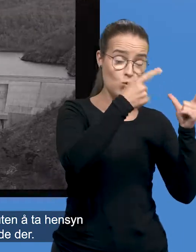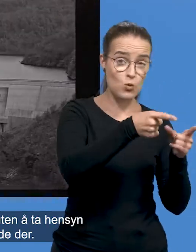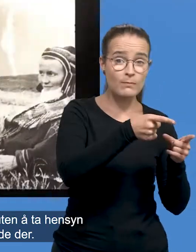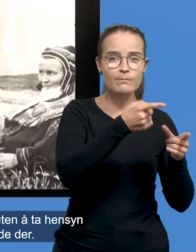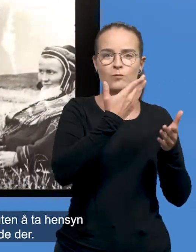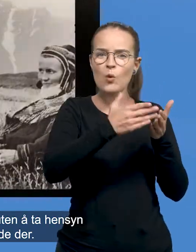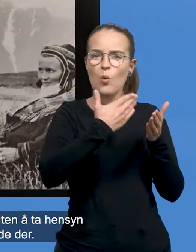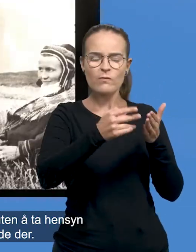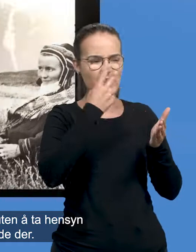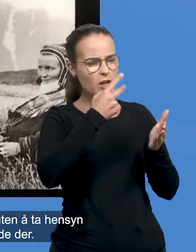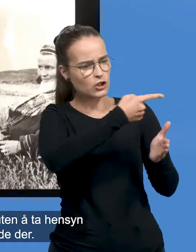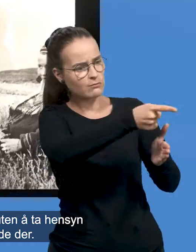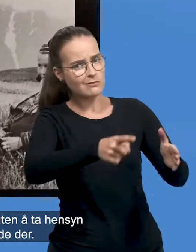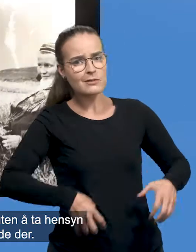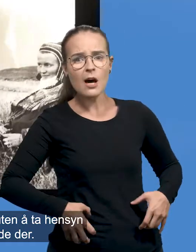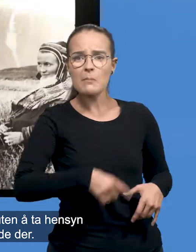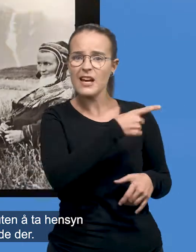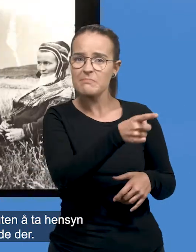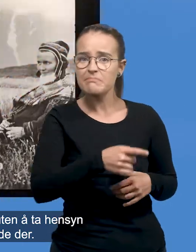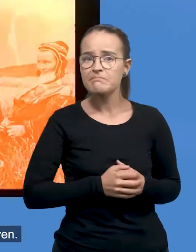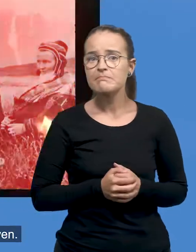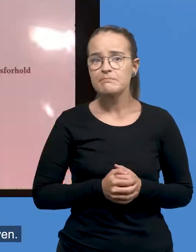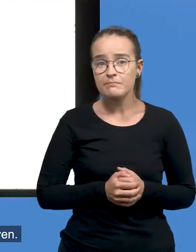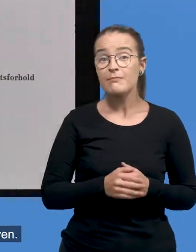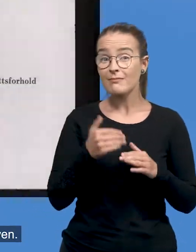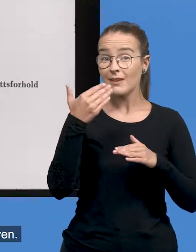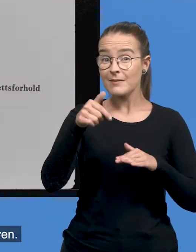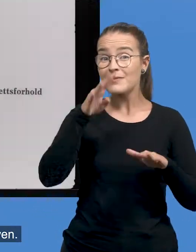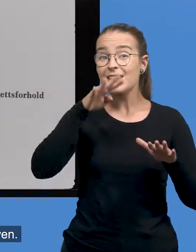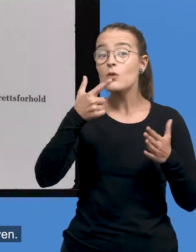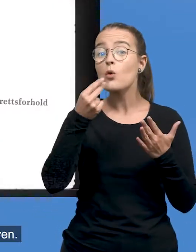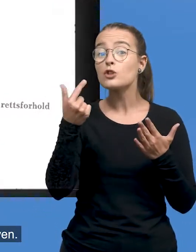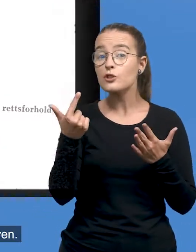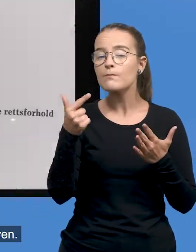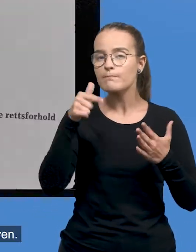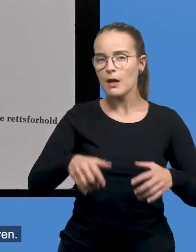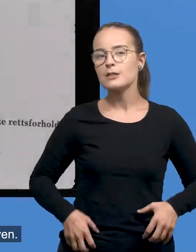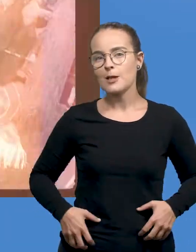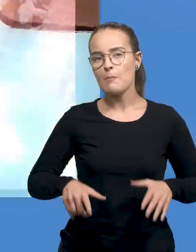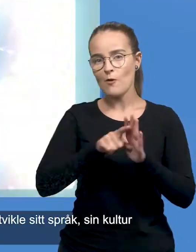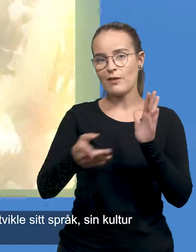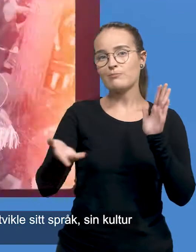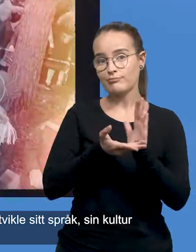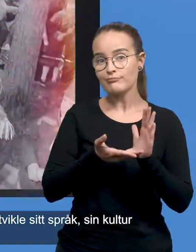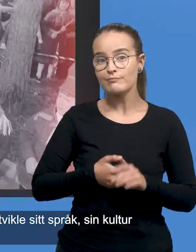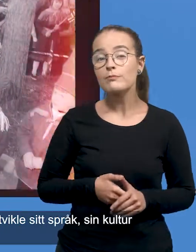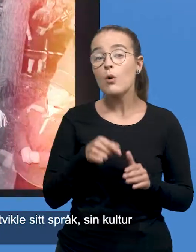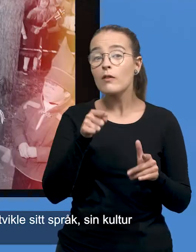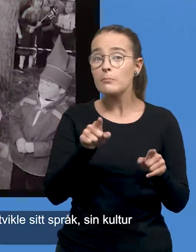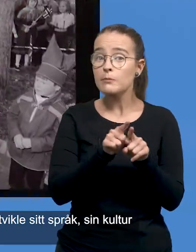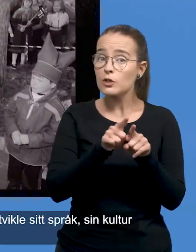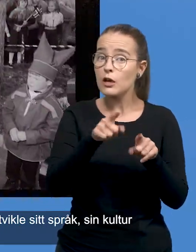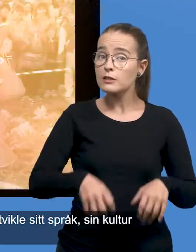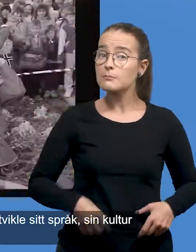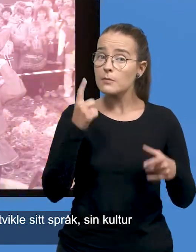kultur, uten å ta hensyn til de samene som bodde der. Etter det, i 1987, kom sameloven. Og den skal legge til rette